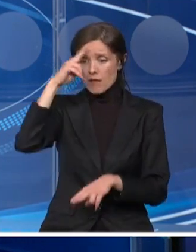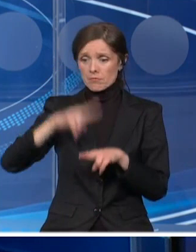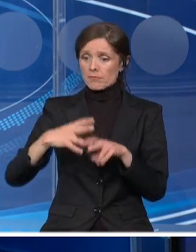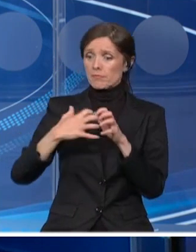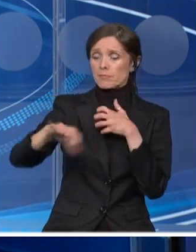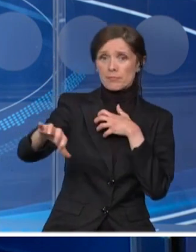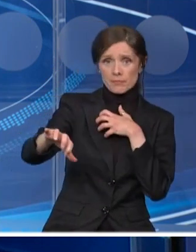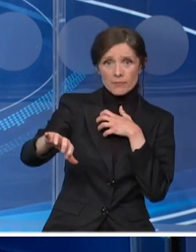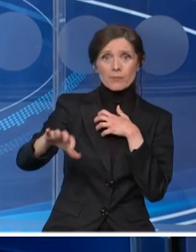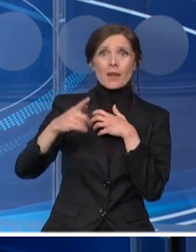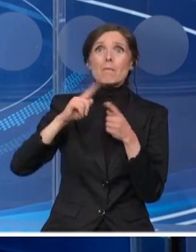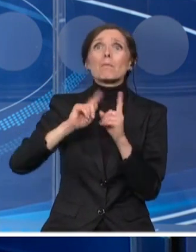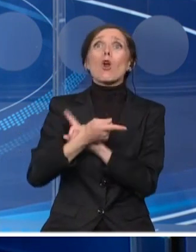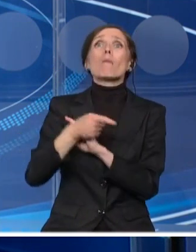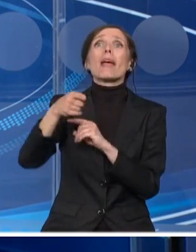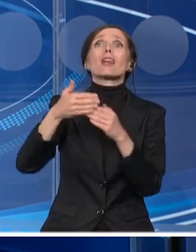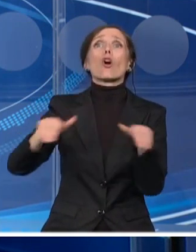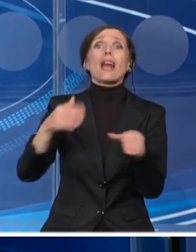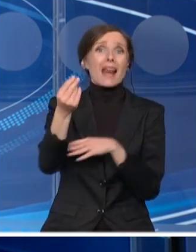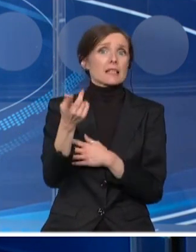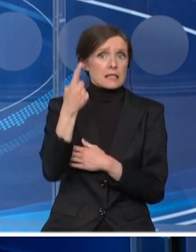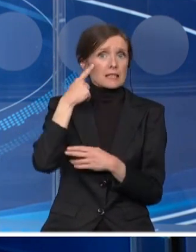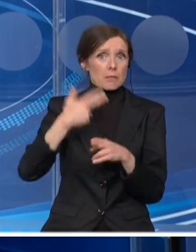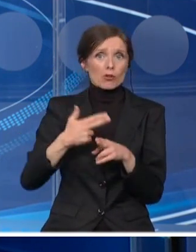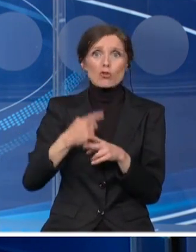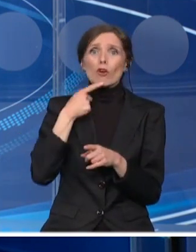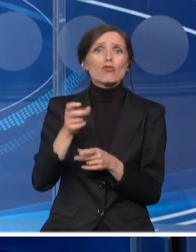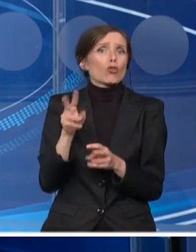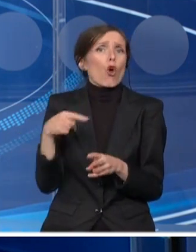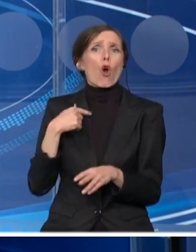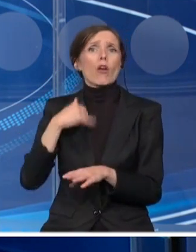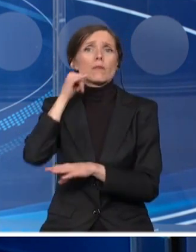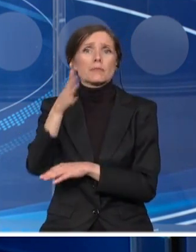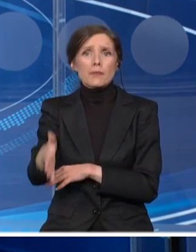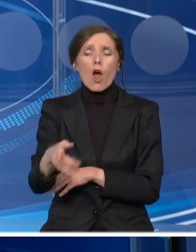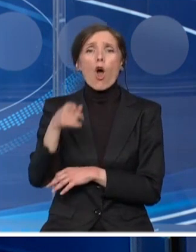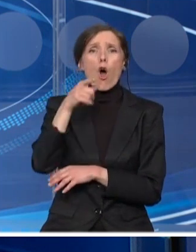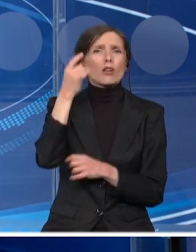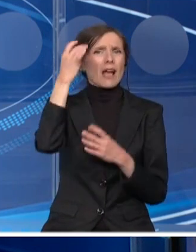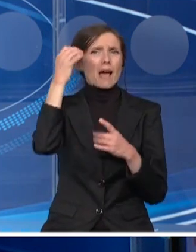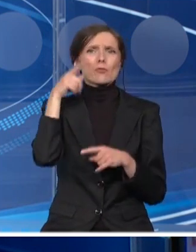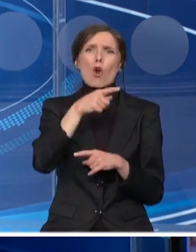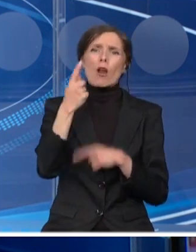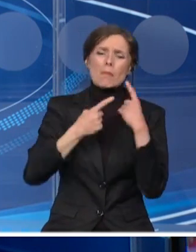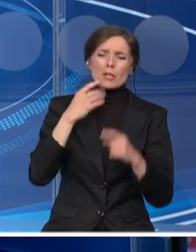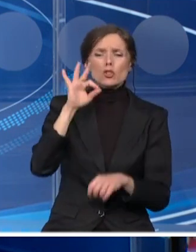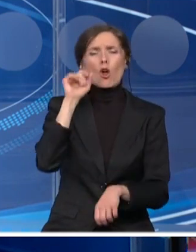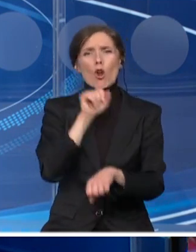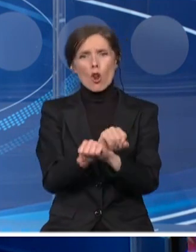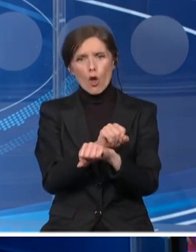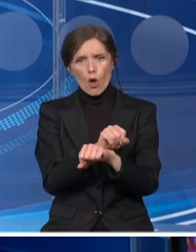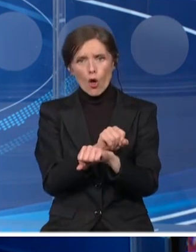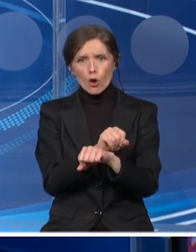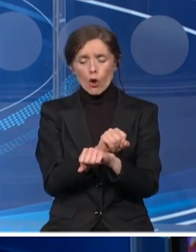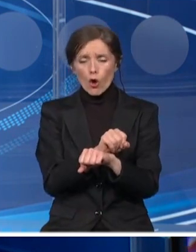granice Srbije i to je u redu. Onda dođete do apsurda da vam priča o logorima neko